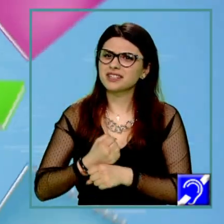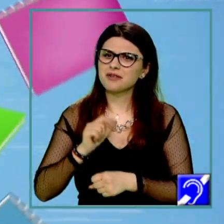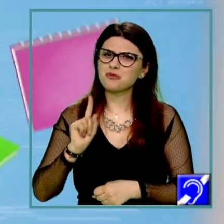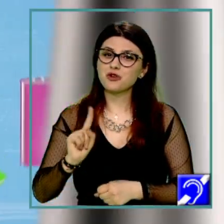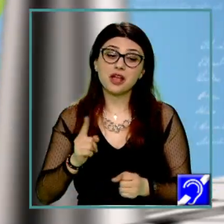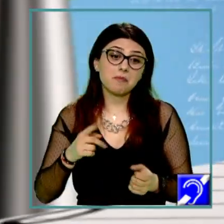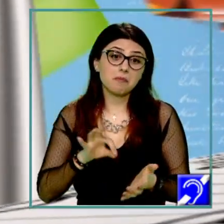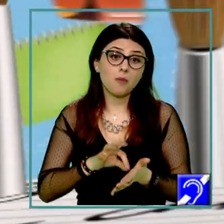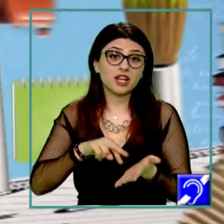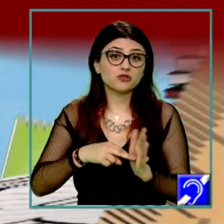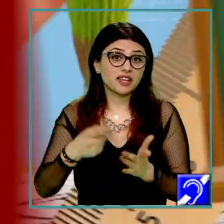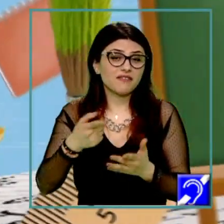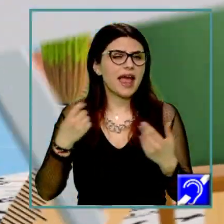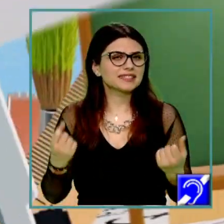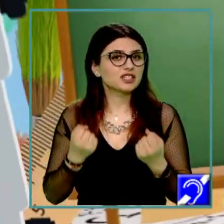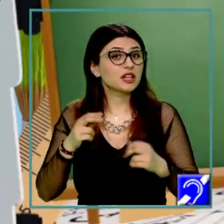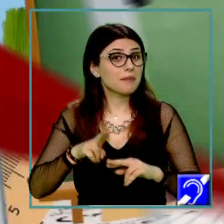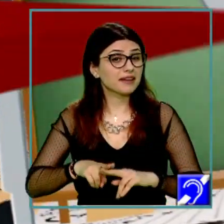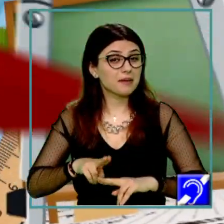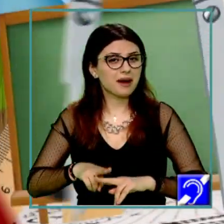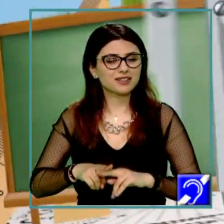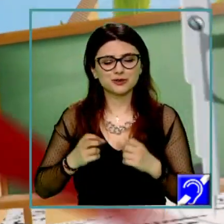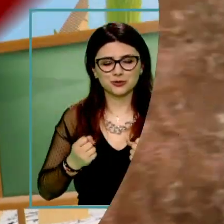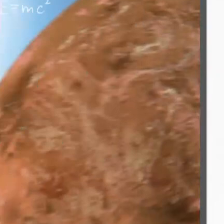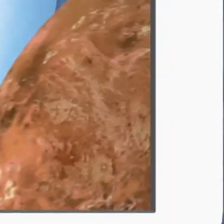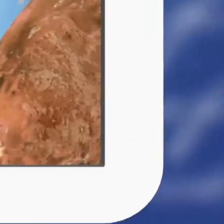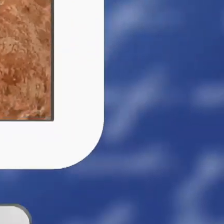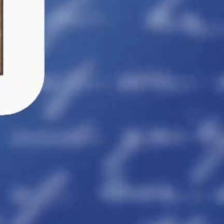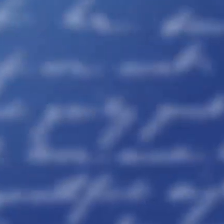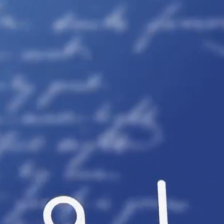să rezolvat și voi câteva exerciții de matematică succes